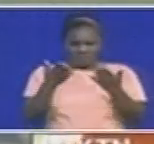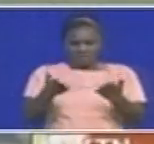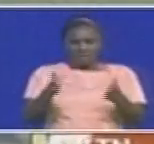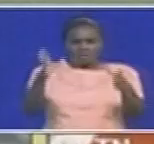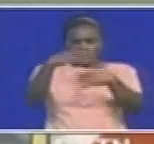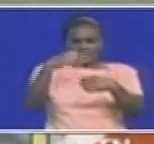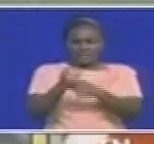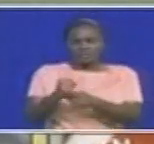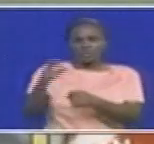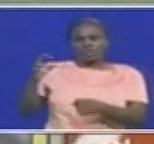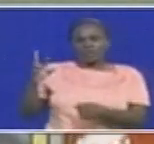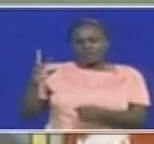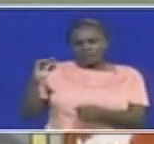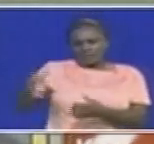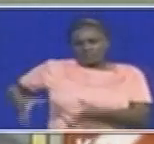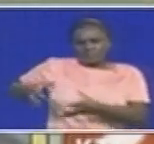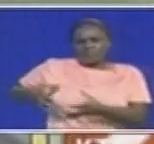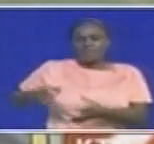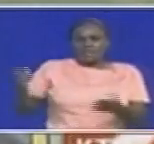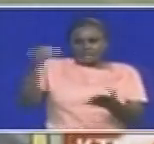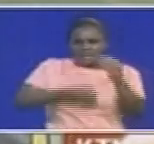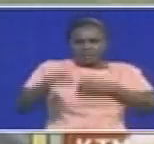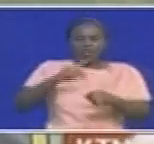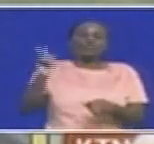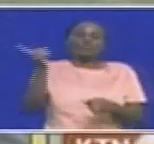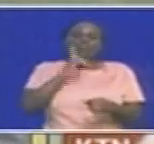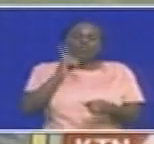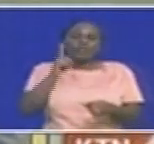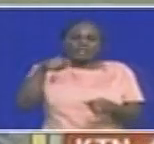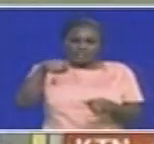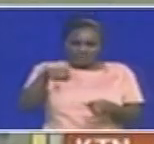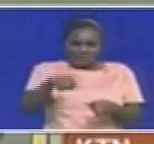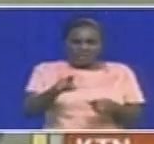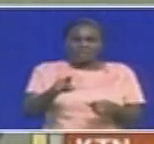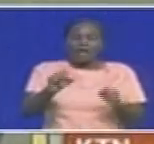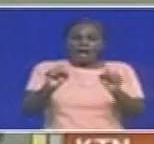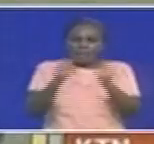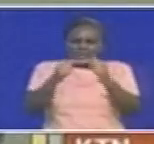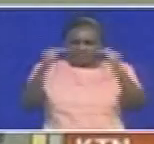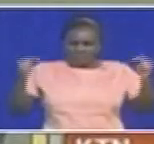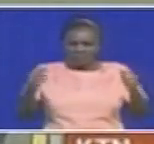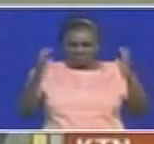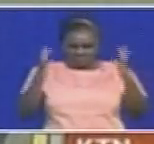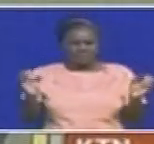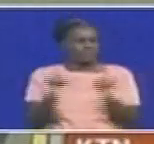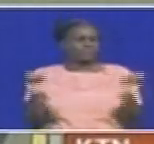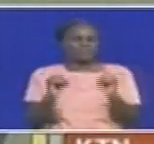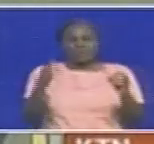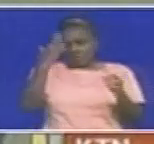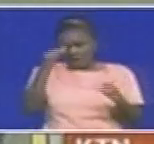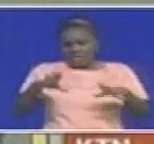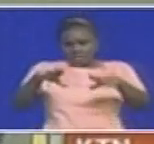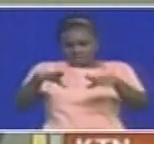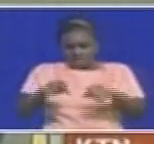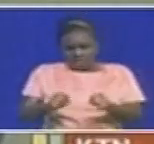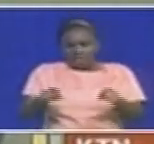humu nchini litachagua maafisa wake hapo kesho kwenye kura ambayo haitashuhudia upinzani mkali, kwani mwenyekiti Mwangi Mudhe na mweka